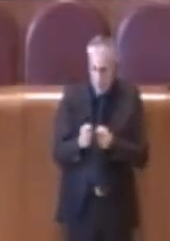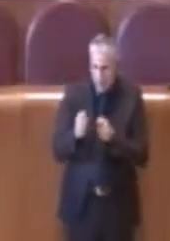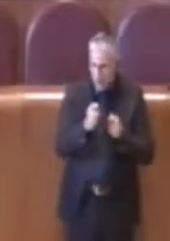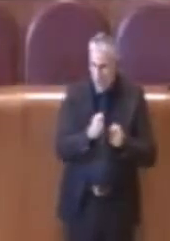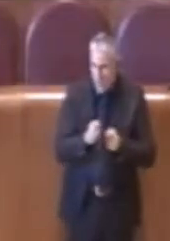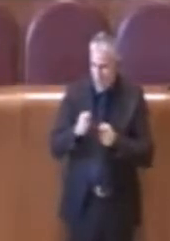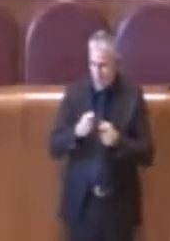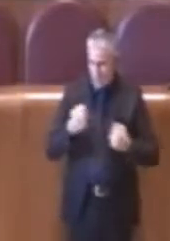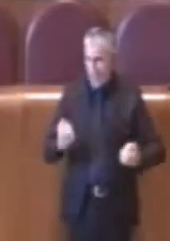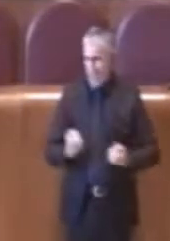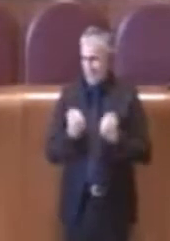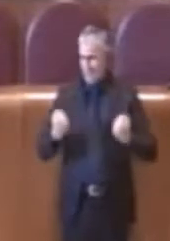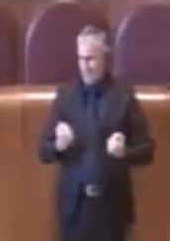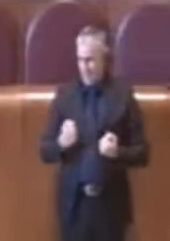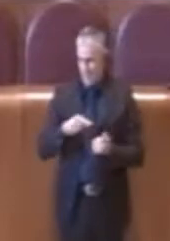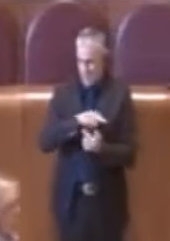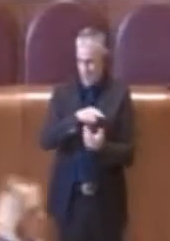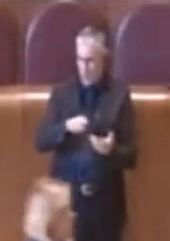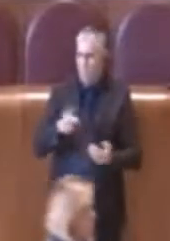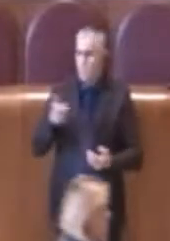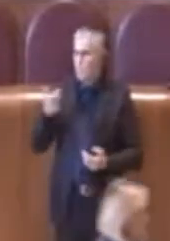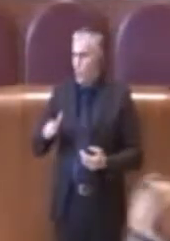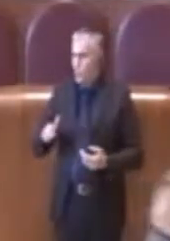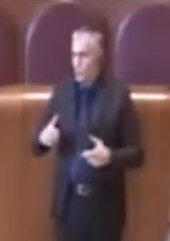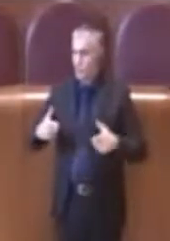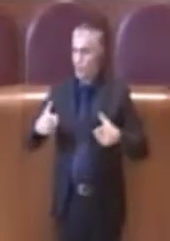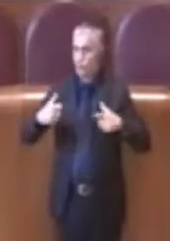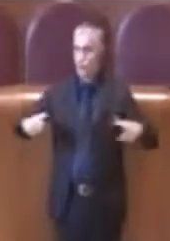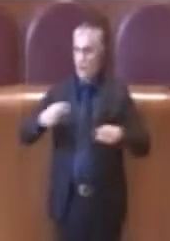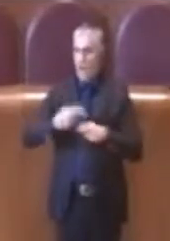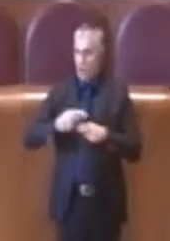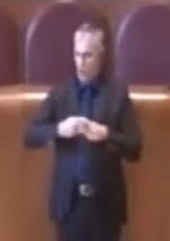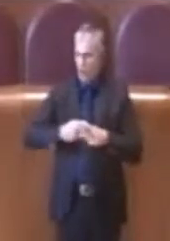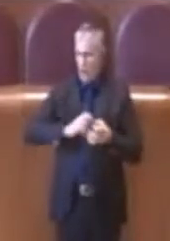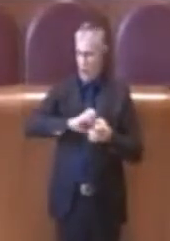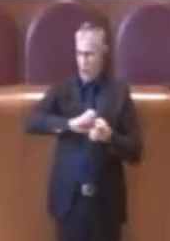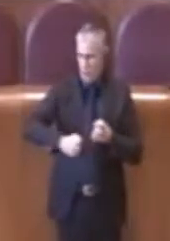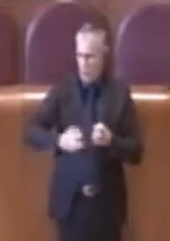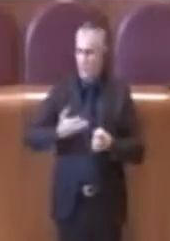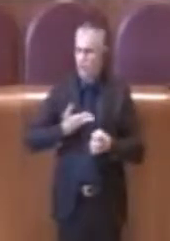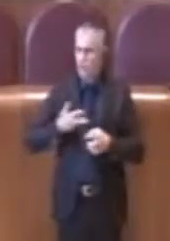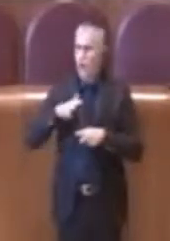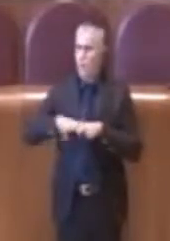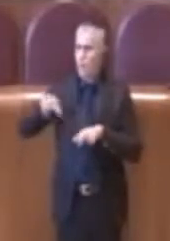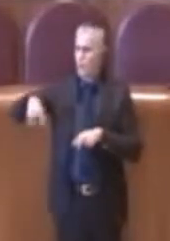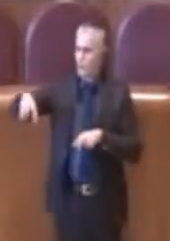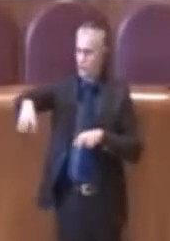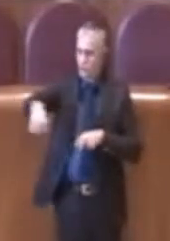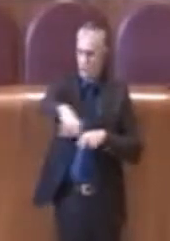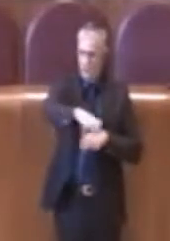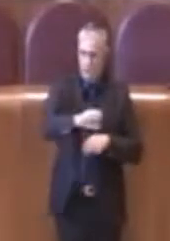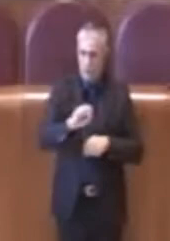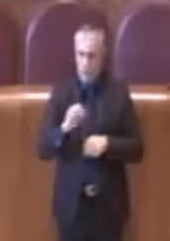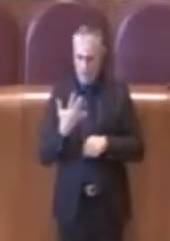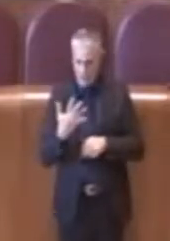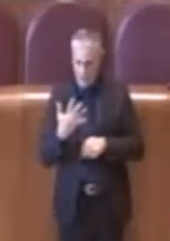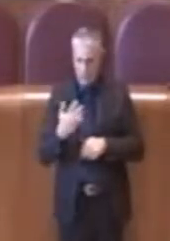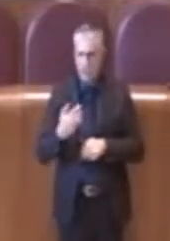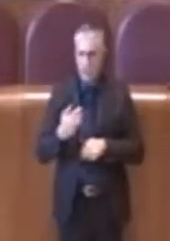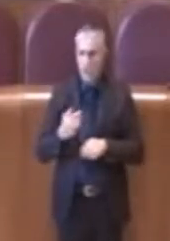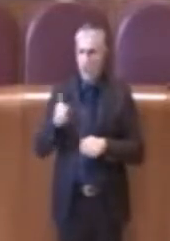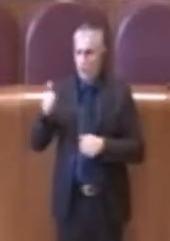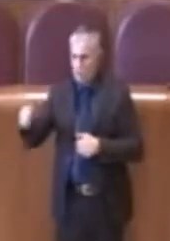attività, anche perché la città di Roma è una città molto complicata, ci sono 15 municipi e sono ognuno un mondo a sé,